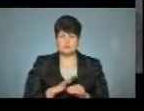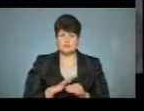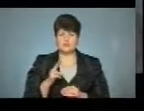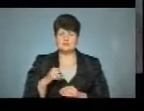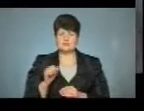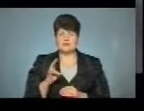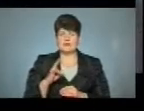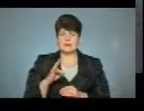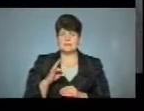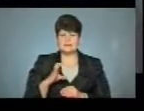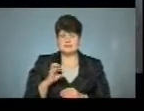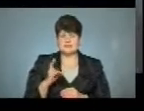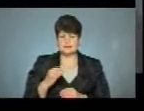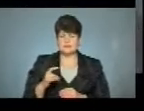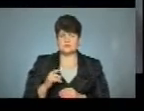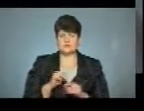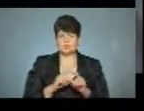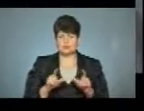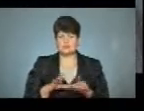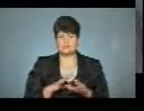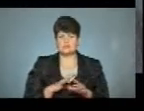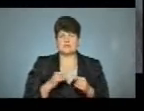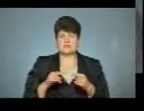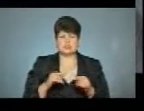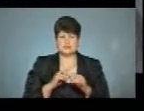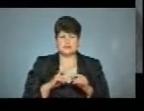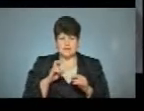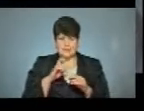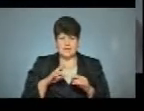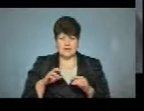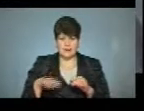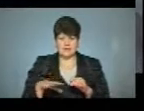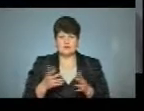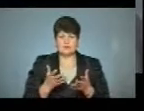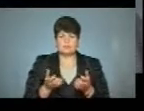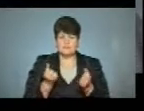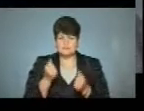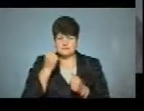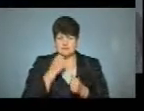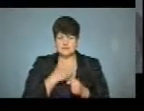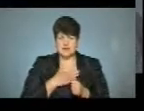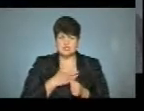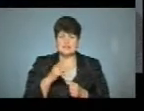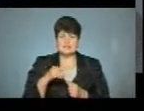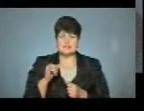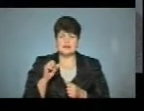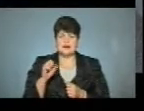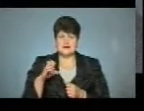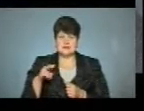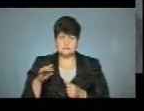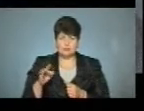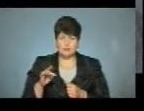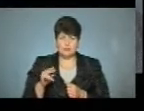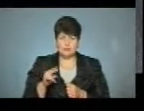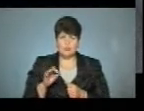це обладнання могли віддати на іншу будь-яку країну, яку вони підтримують. Але завдяки нашій українській діаспорі, а саме Бевер Україн, тобто